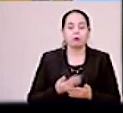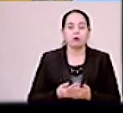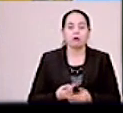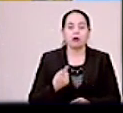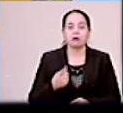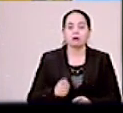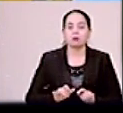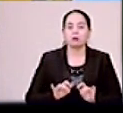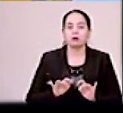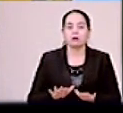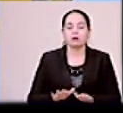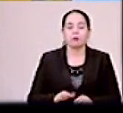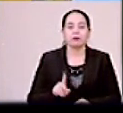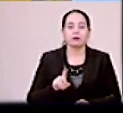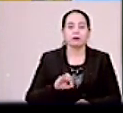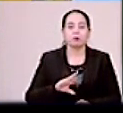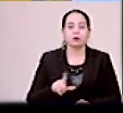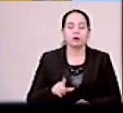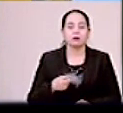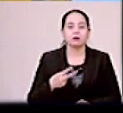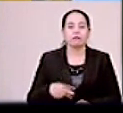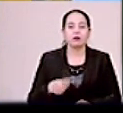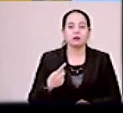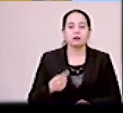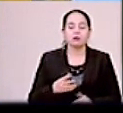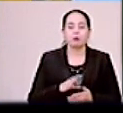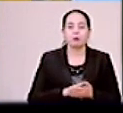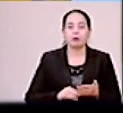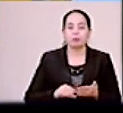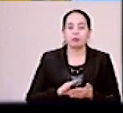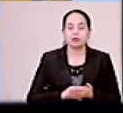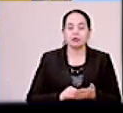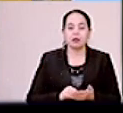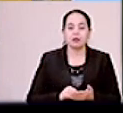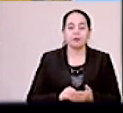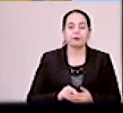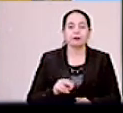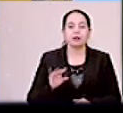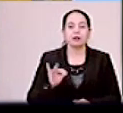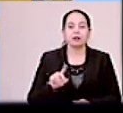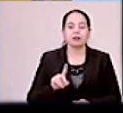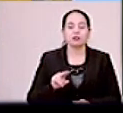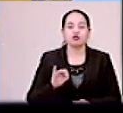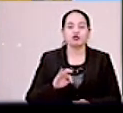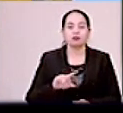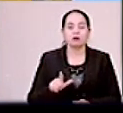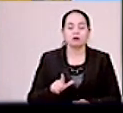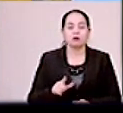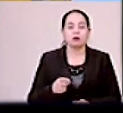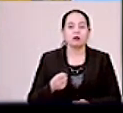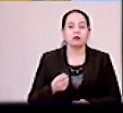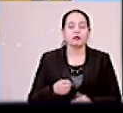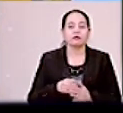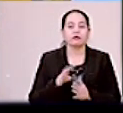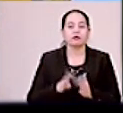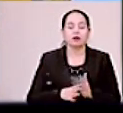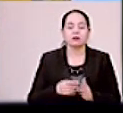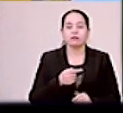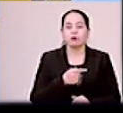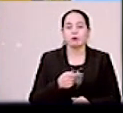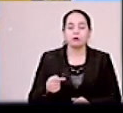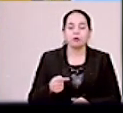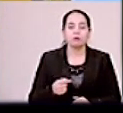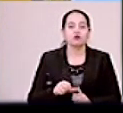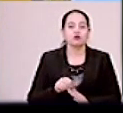одним действием. Знаменатель 21 переписали, Из числителя 19 вычитаем